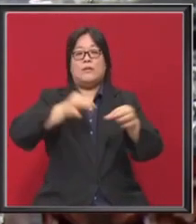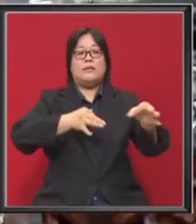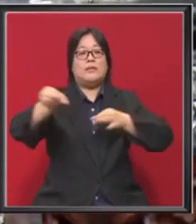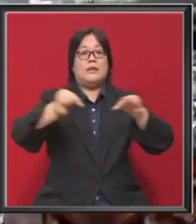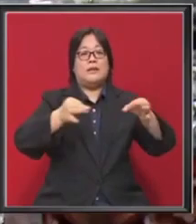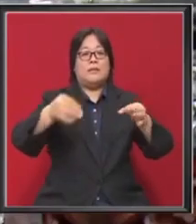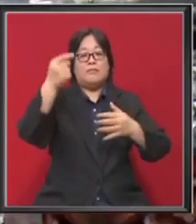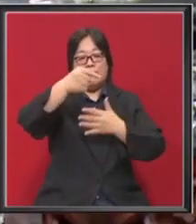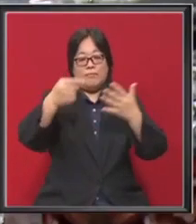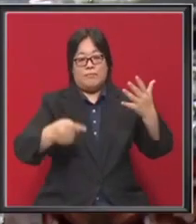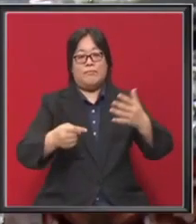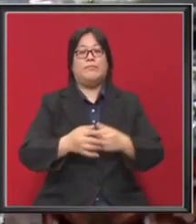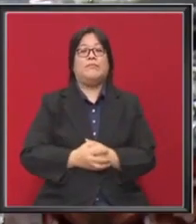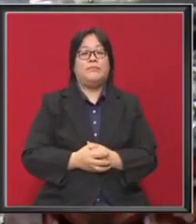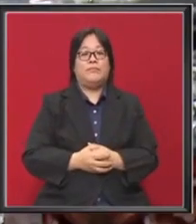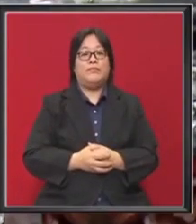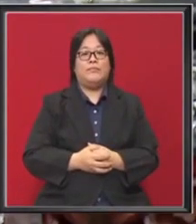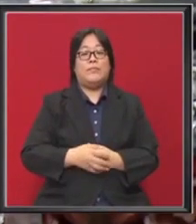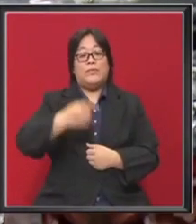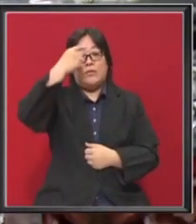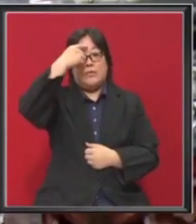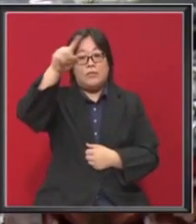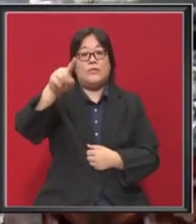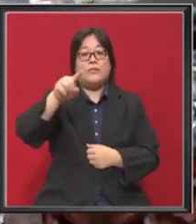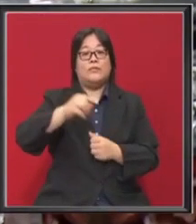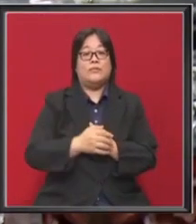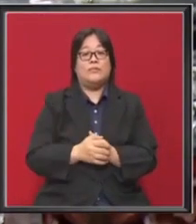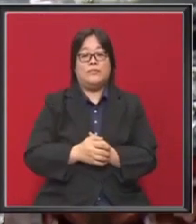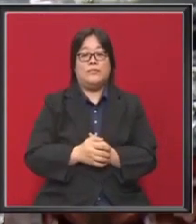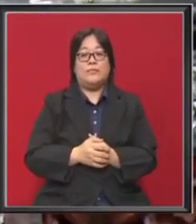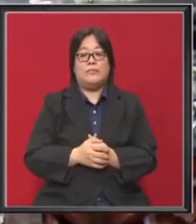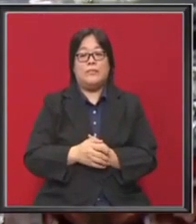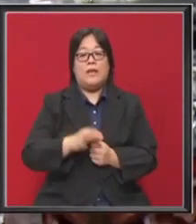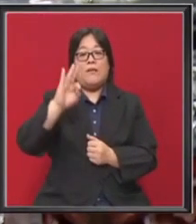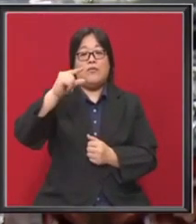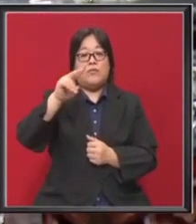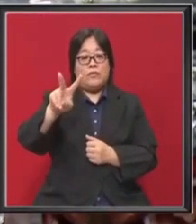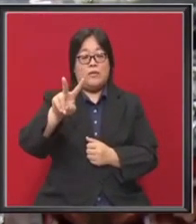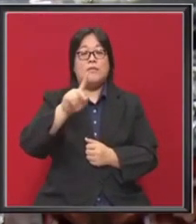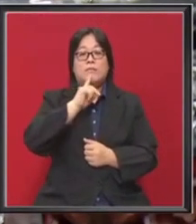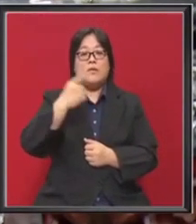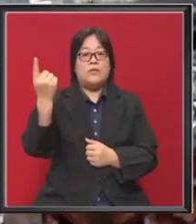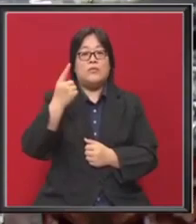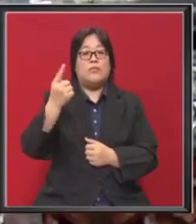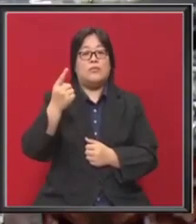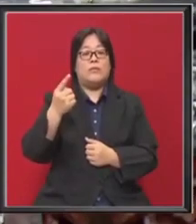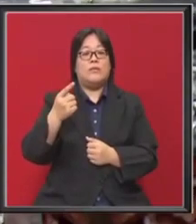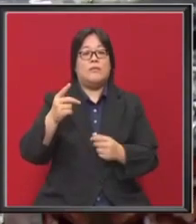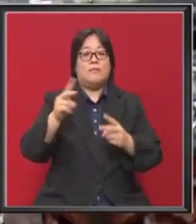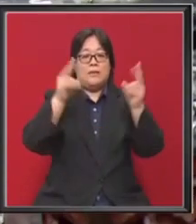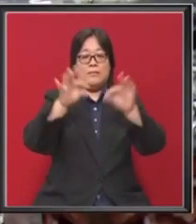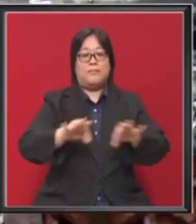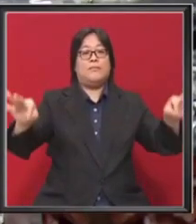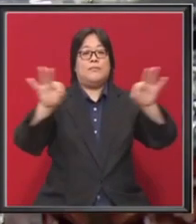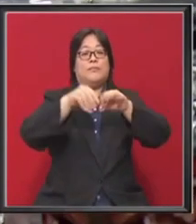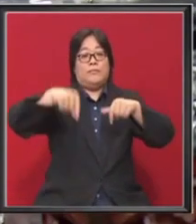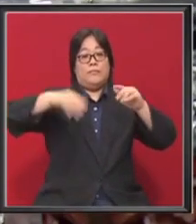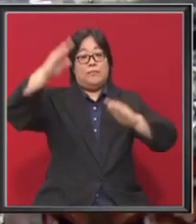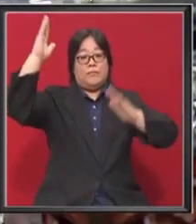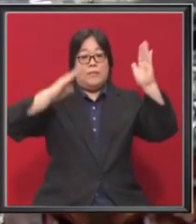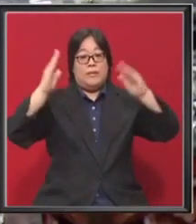menjelaskan perkara yang sebegini untuk fe70 adegan review merupakan main websitenya utama